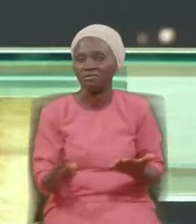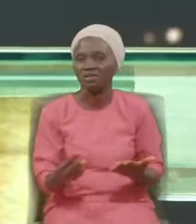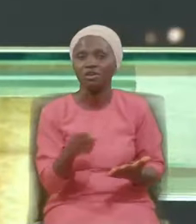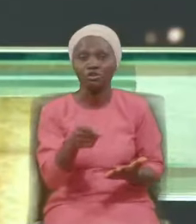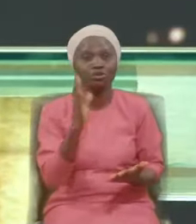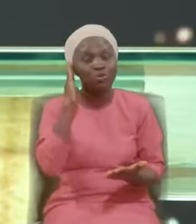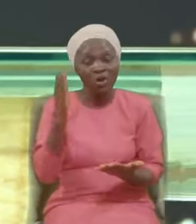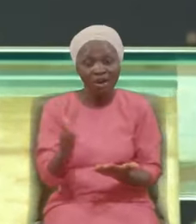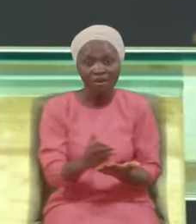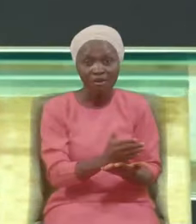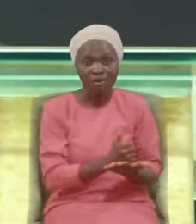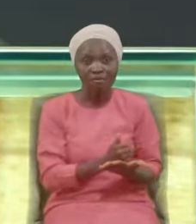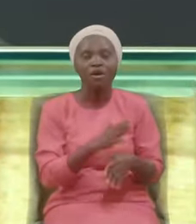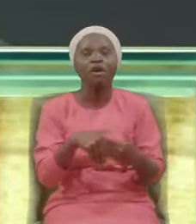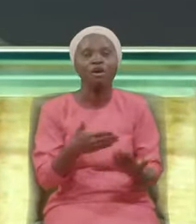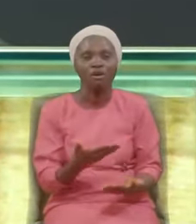délivreras.